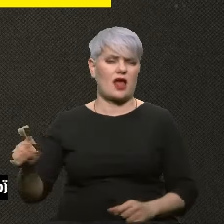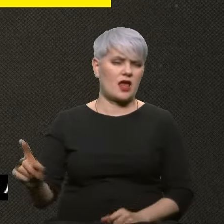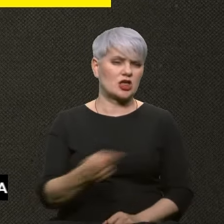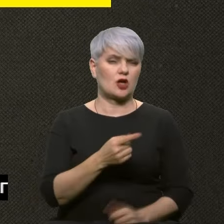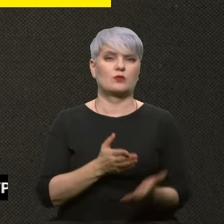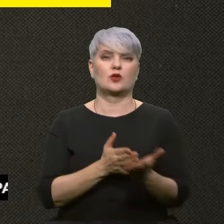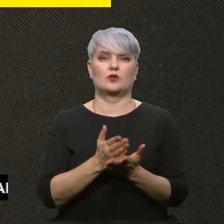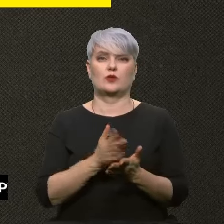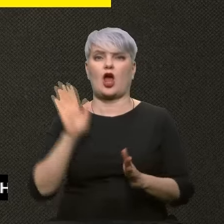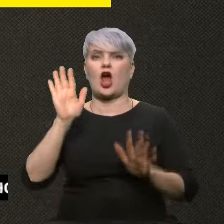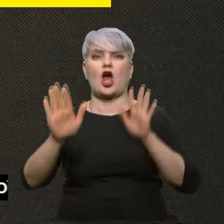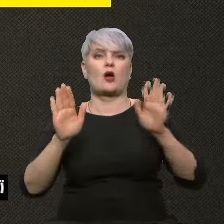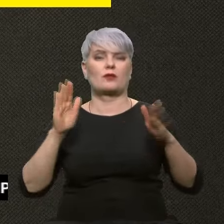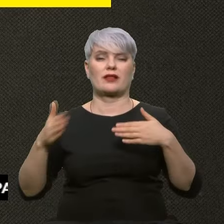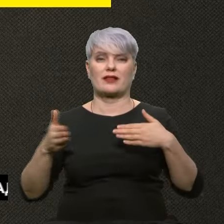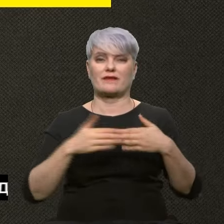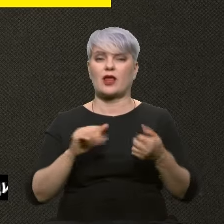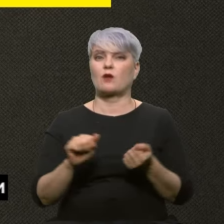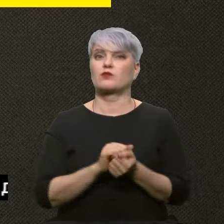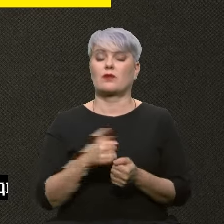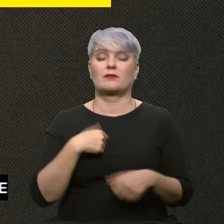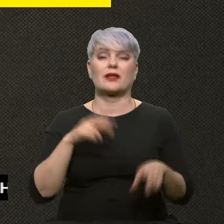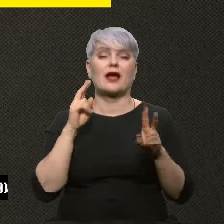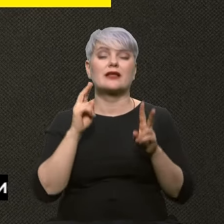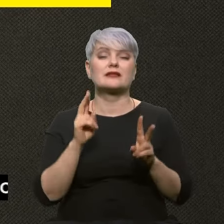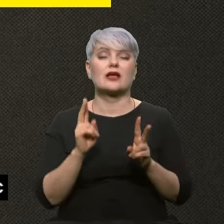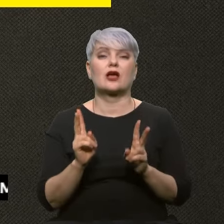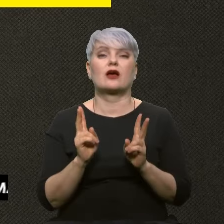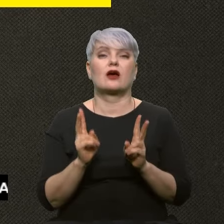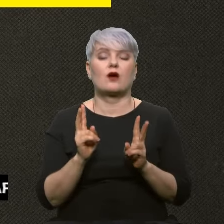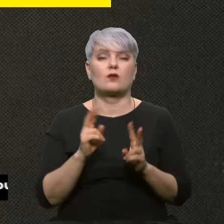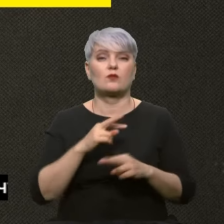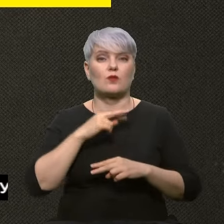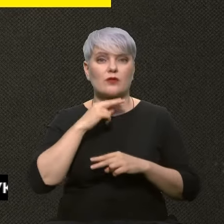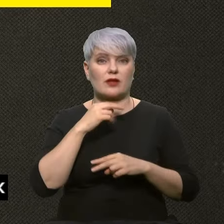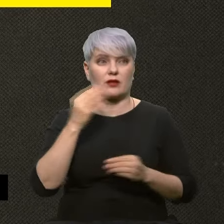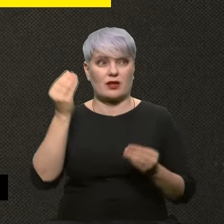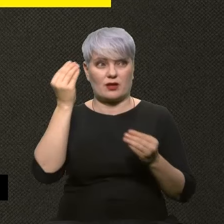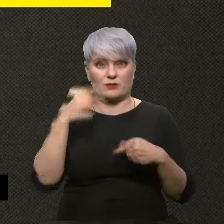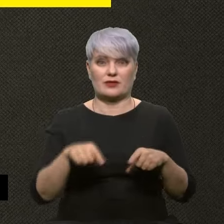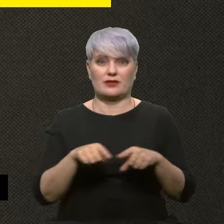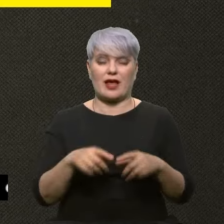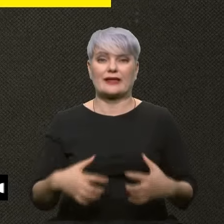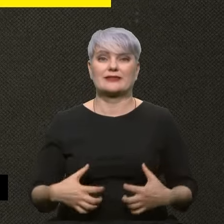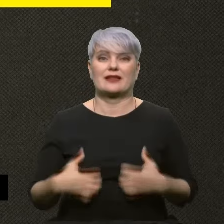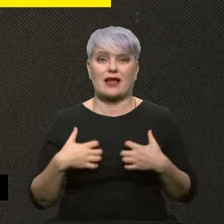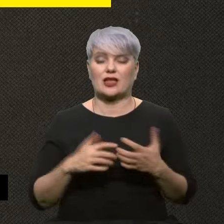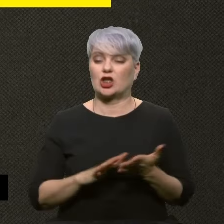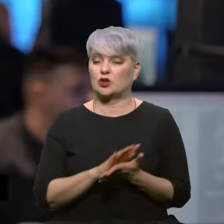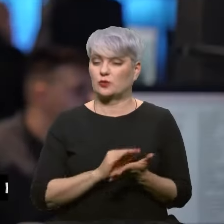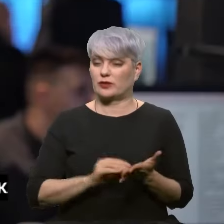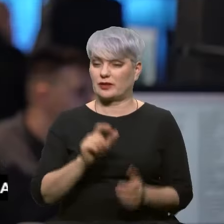служити, обклеїли двері бумажками. Я навіть не знаю, якому дегенерату прийшла в голову така ідея по залякуванню